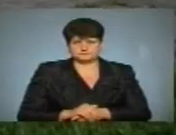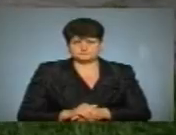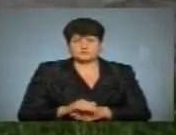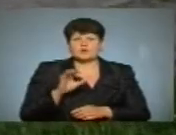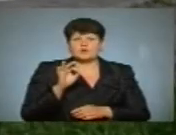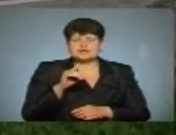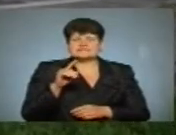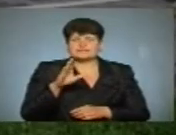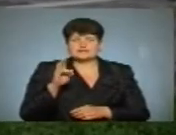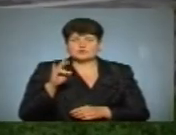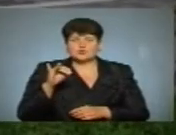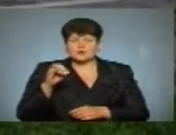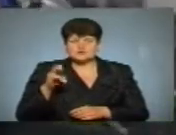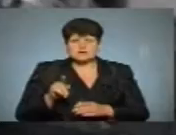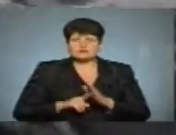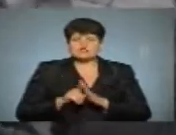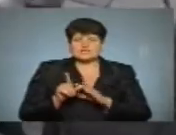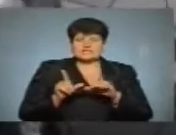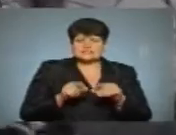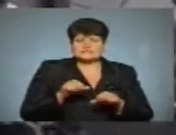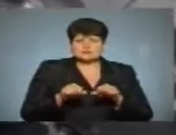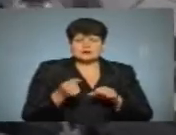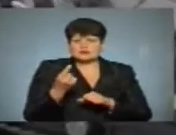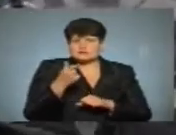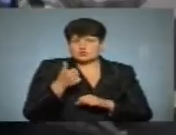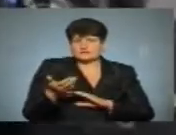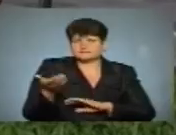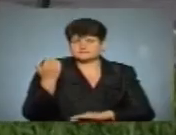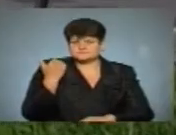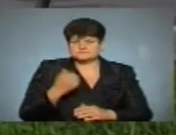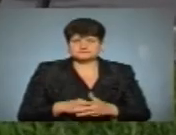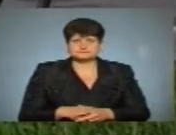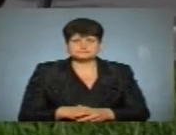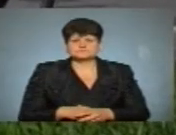Ольга Звенигородська почала їздити на велосипеді 11 років тому.